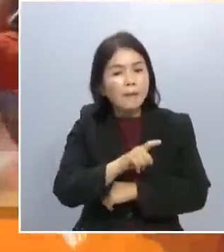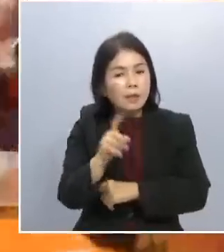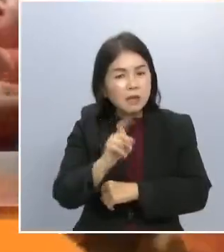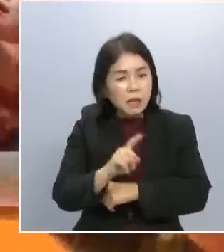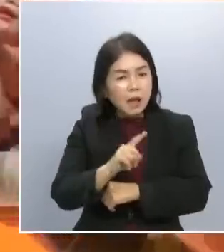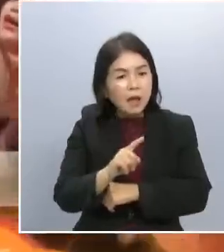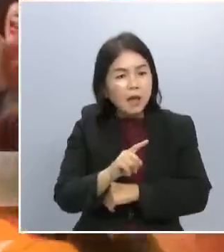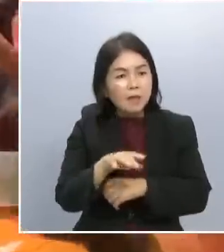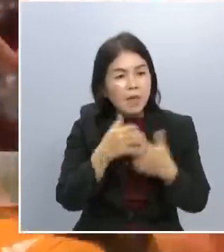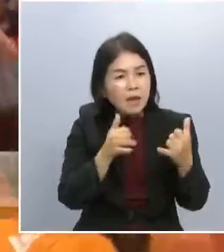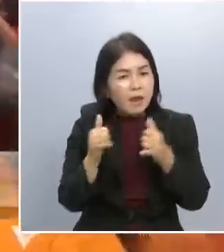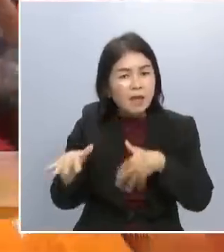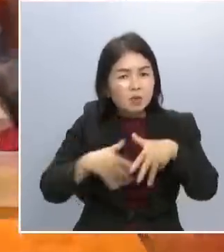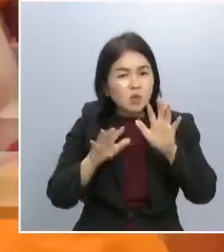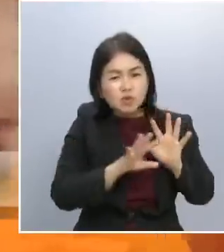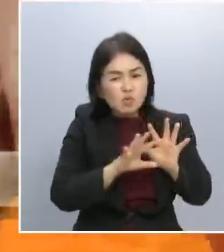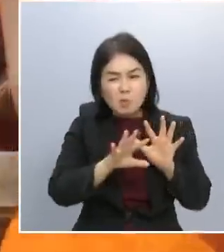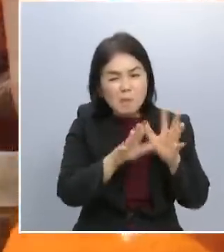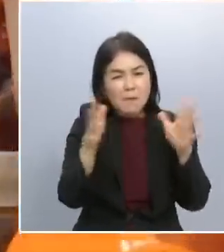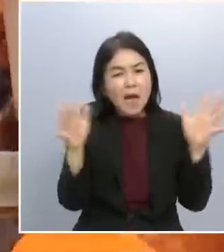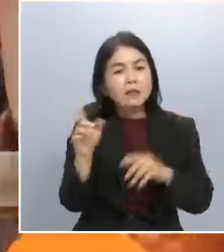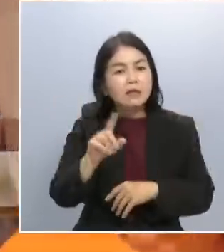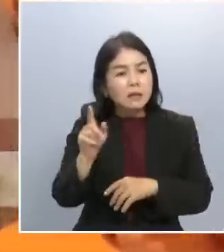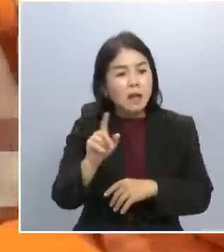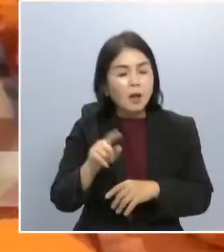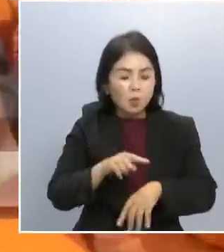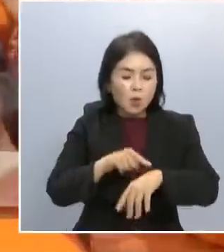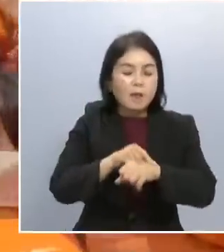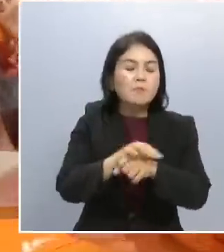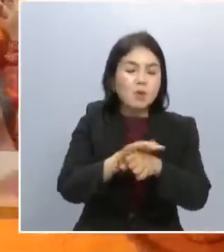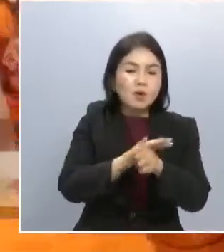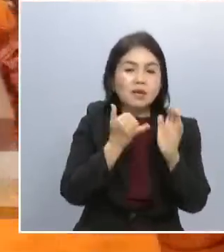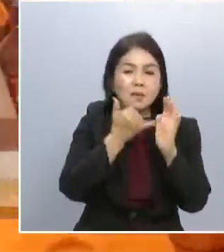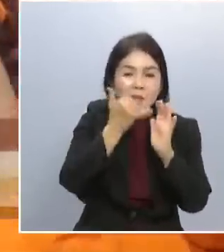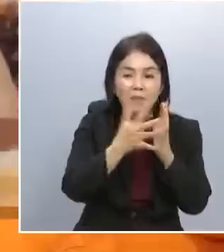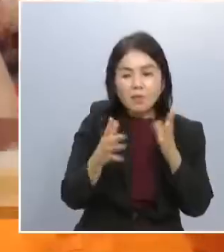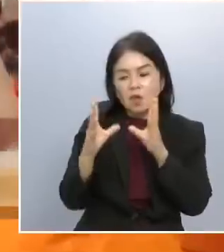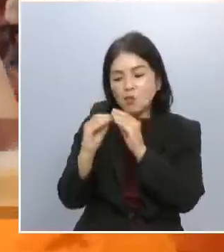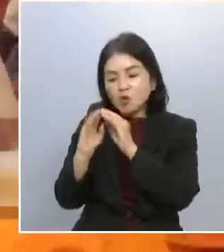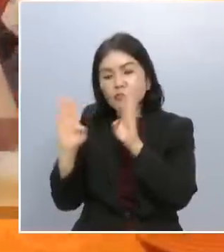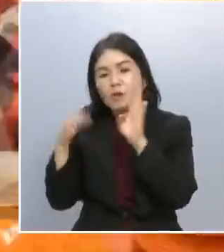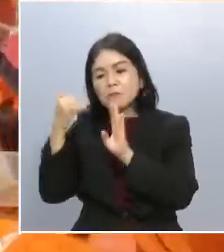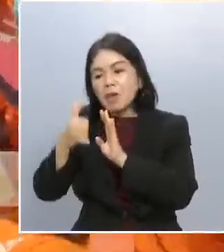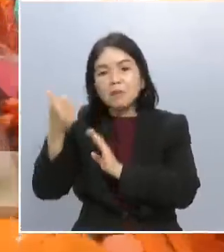เล่นเกมมวลชนหรือเปล่าที่มีคนตั้งข้อสังเกต บอกว่าเป็นเวลาเหมาะสมถ้าไม่มาช่วงนี้มีประชุมสภาแล้วจะเดินท